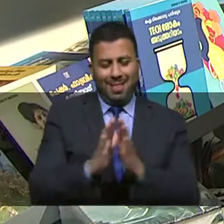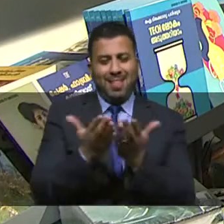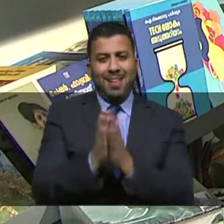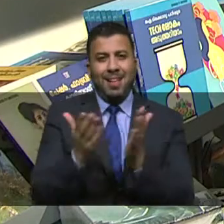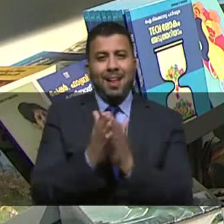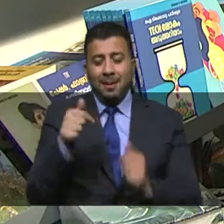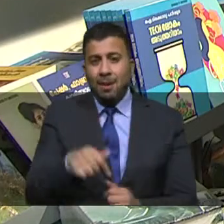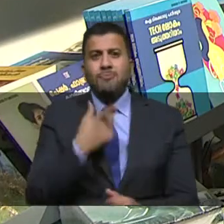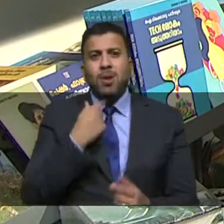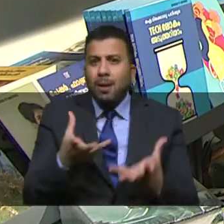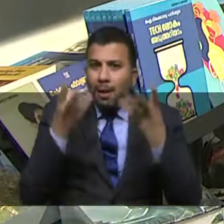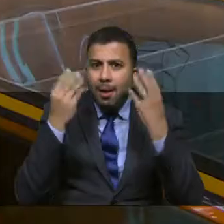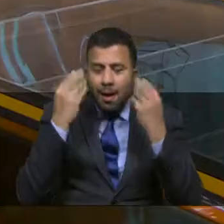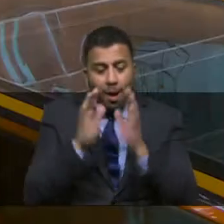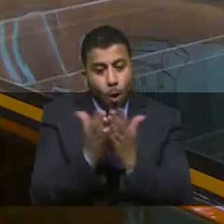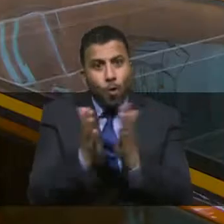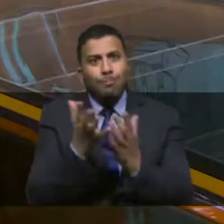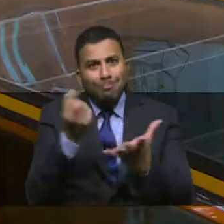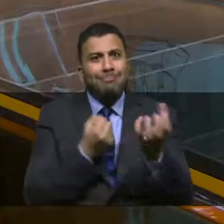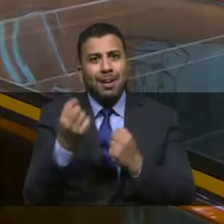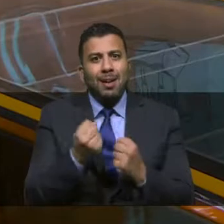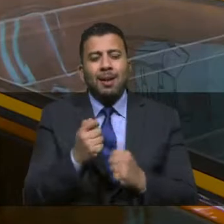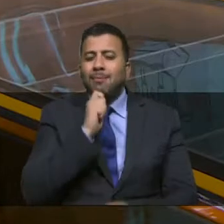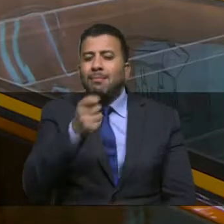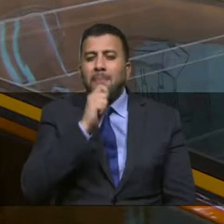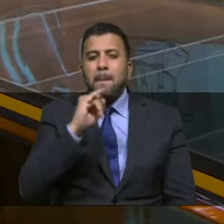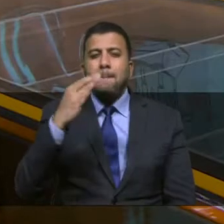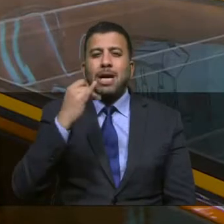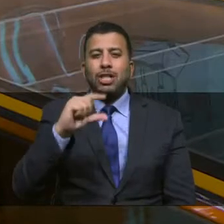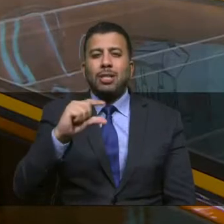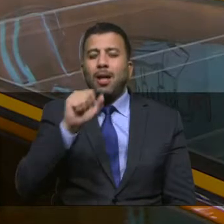لينهلوا من معين ملايين الكتب. لأخبار الدار، مجد السويدي من إكسبو الشارقة.